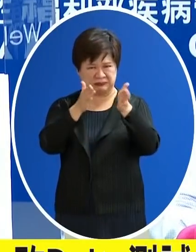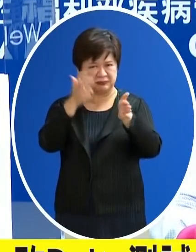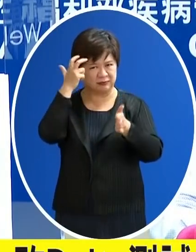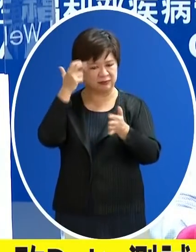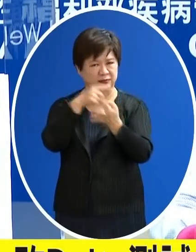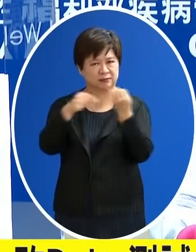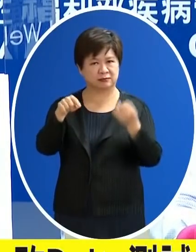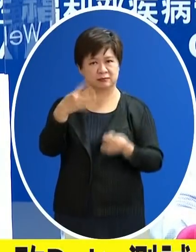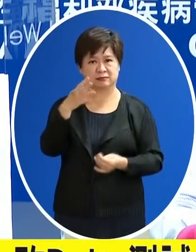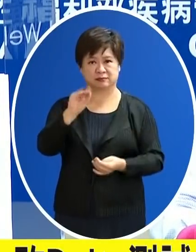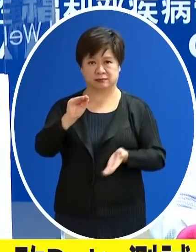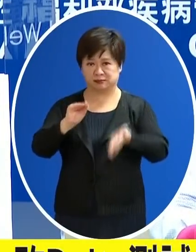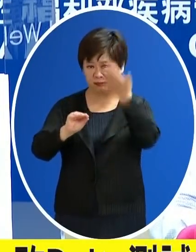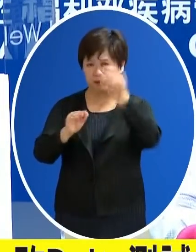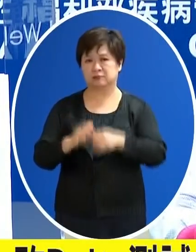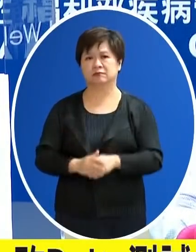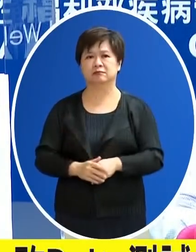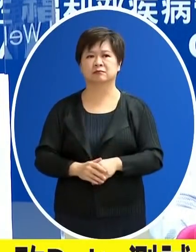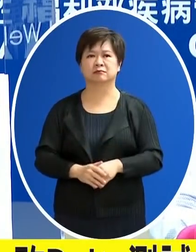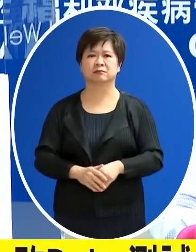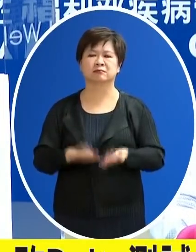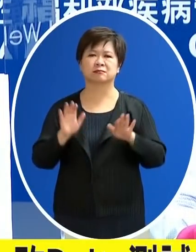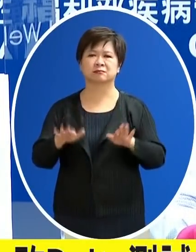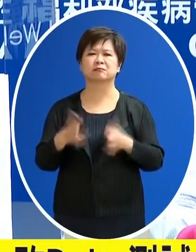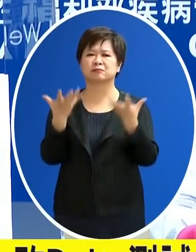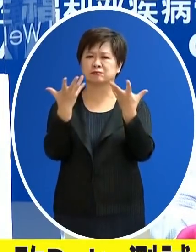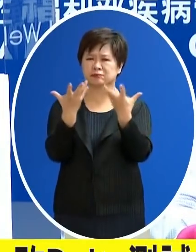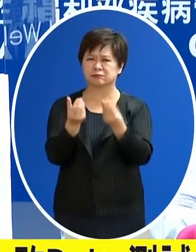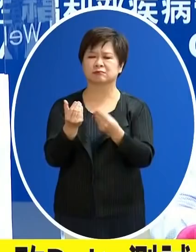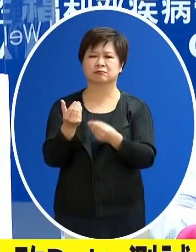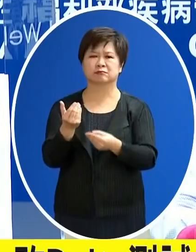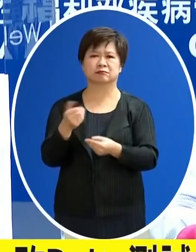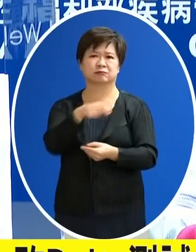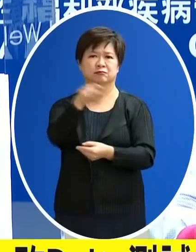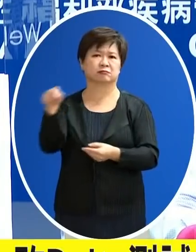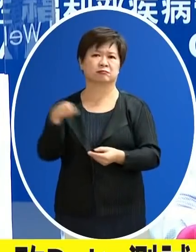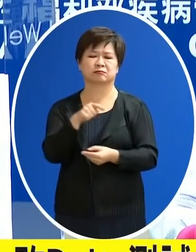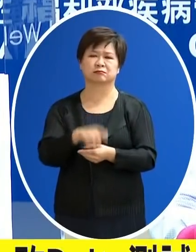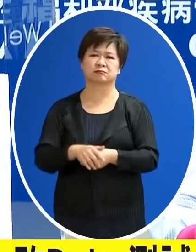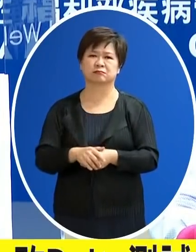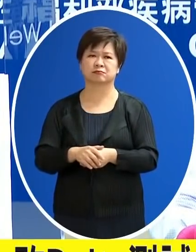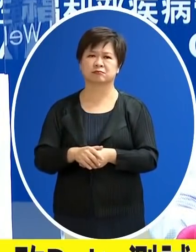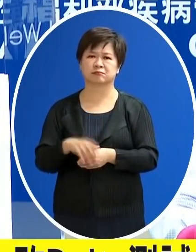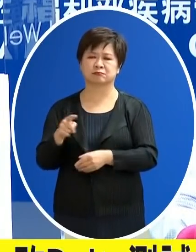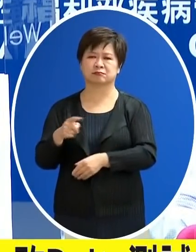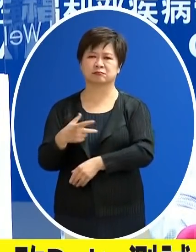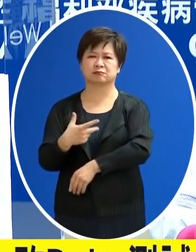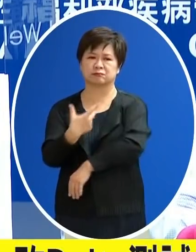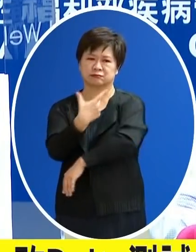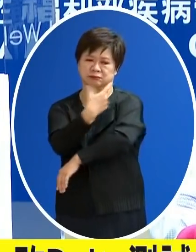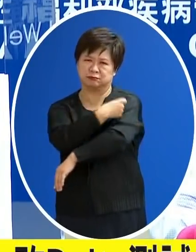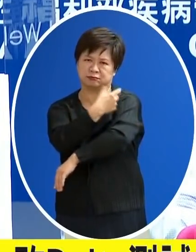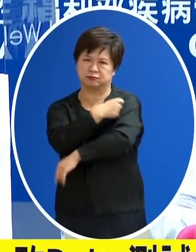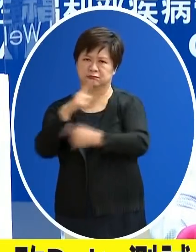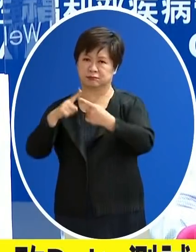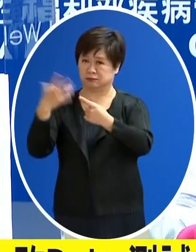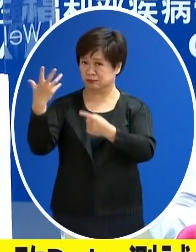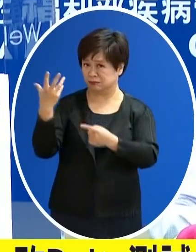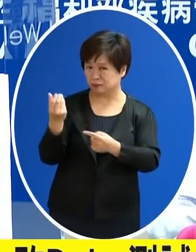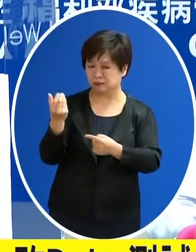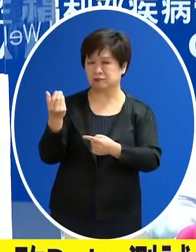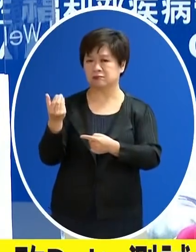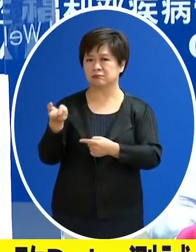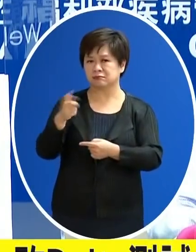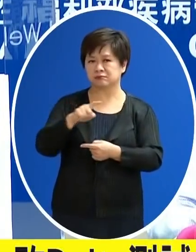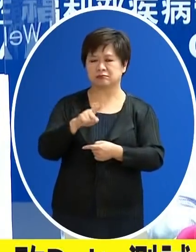有400多万人，那现在没有那么多的人了哈，因为那其实这之间也打掉了一部分的人，好，第一